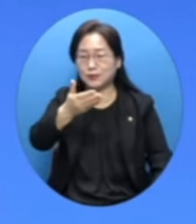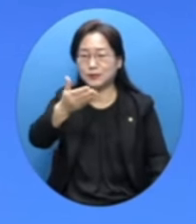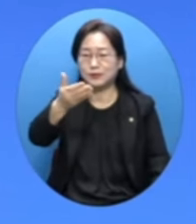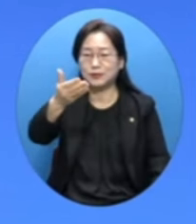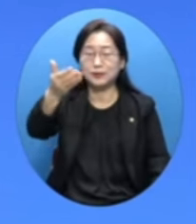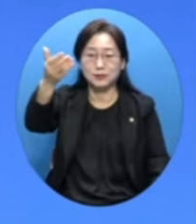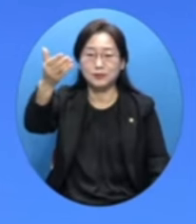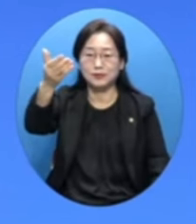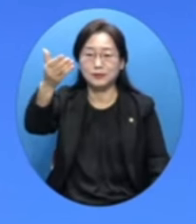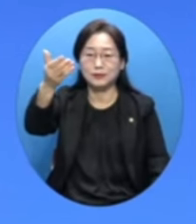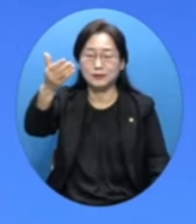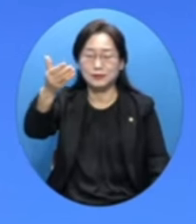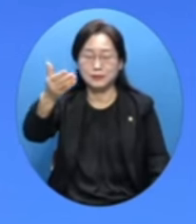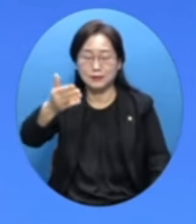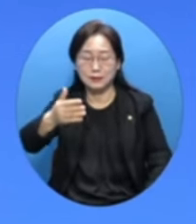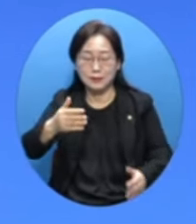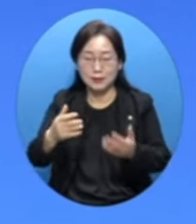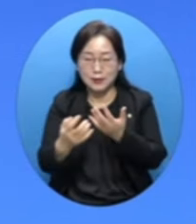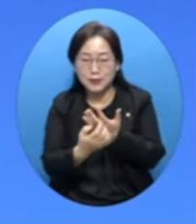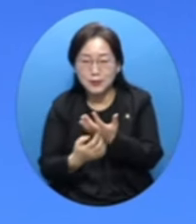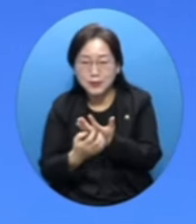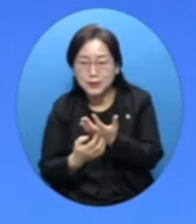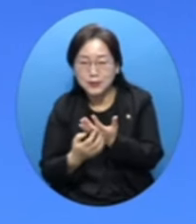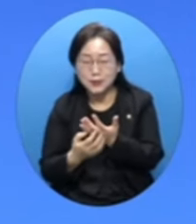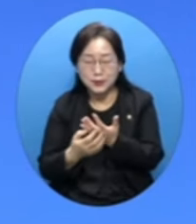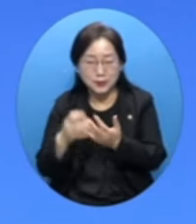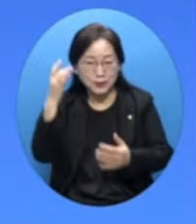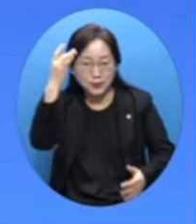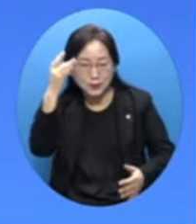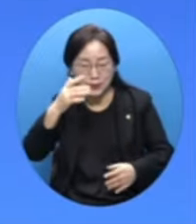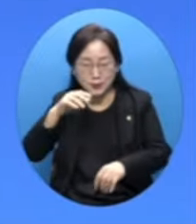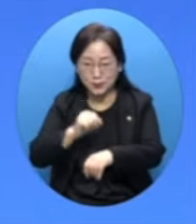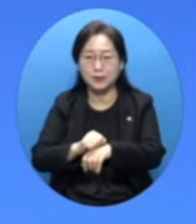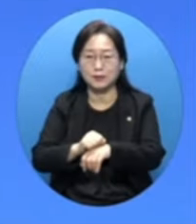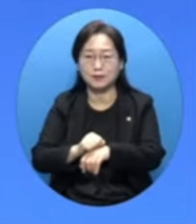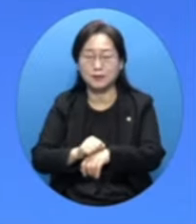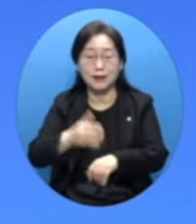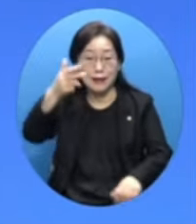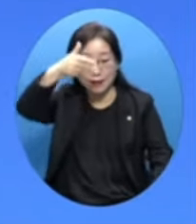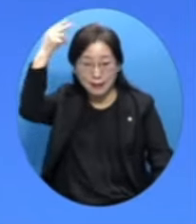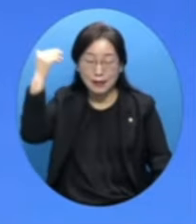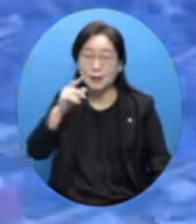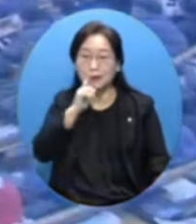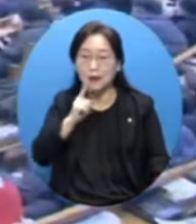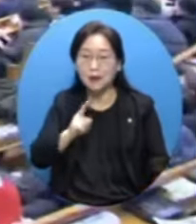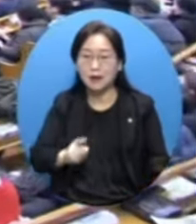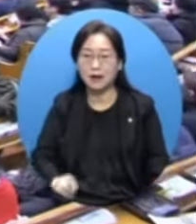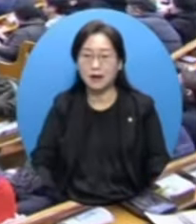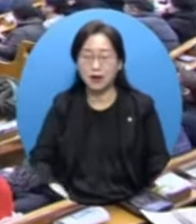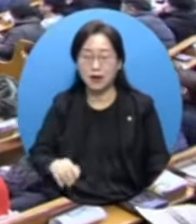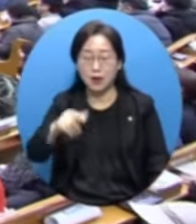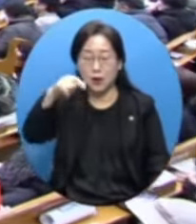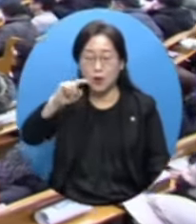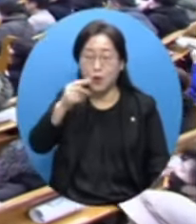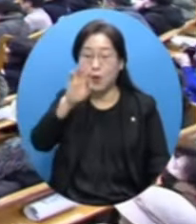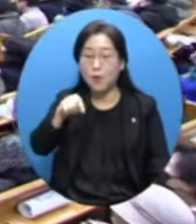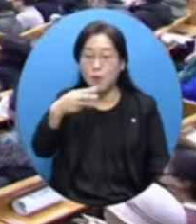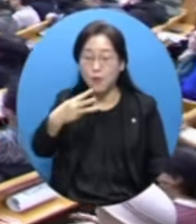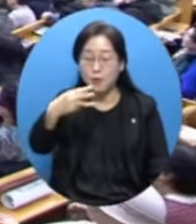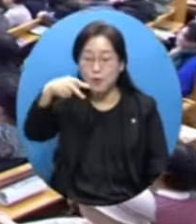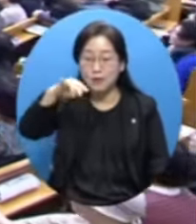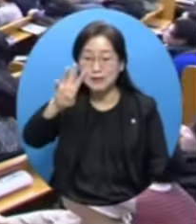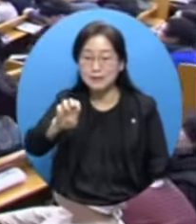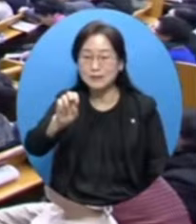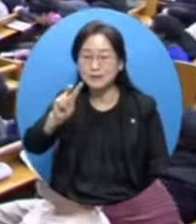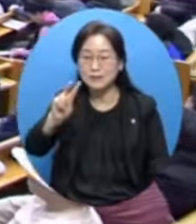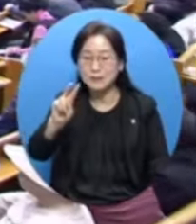높아지려고 수단과 방법을 가리지 않습니다 옛말에 권불 10년 화무 심령이란 말이